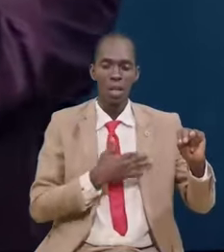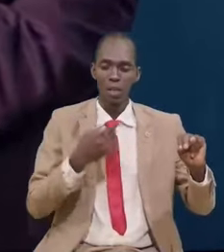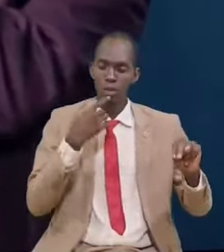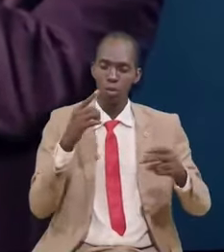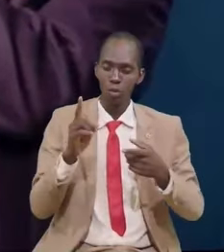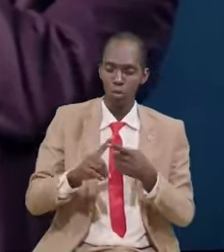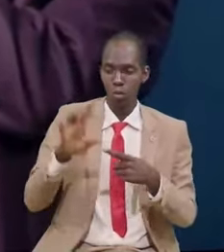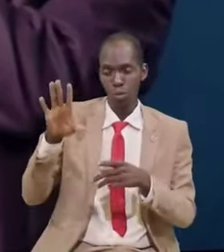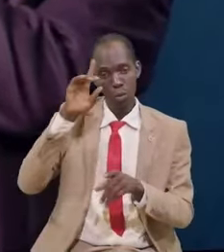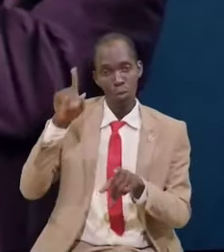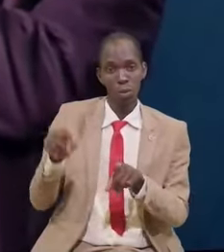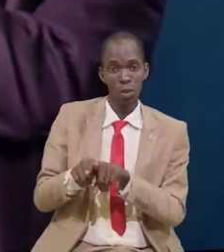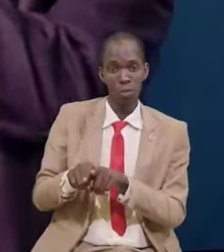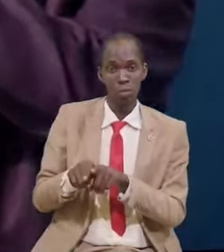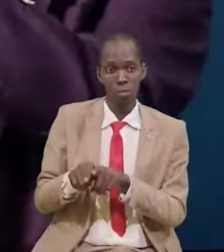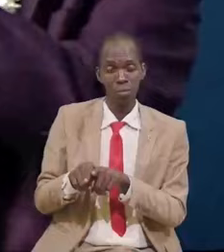et lui dit,